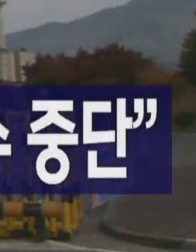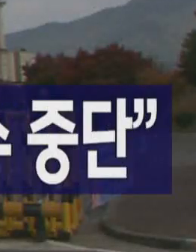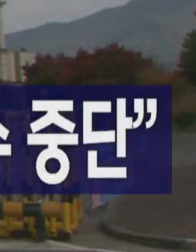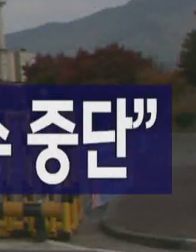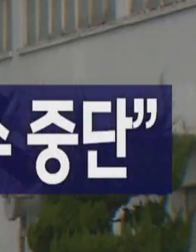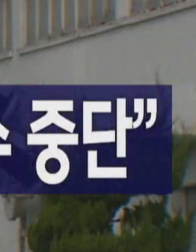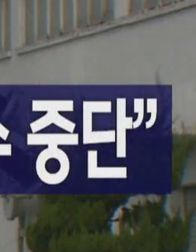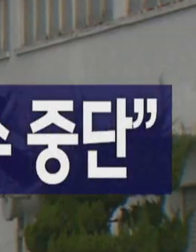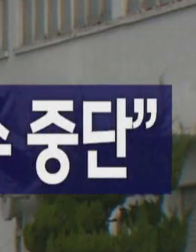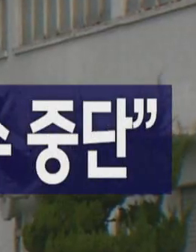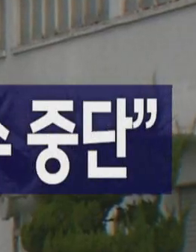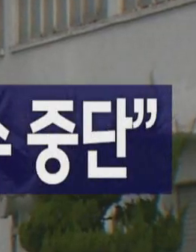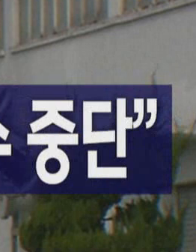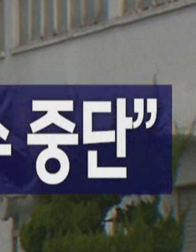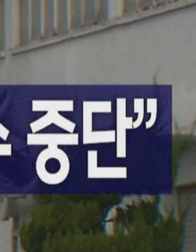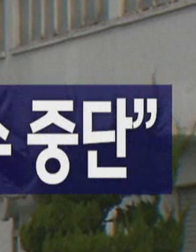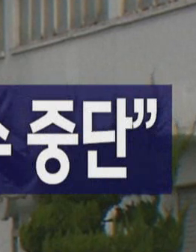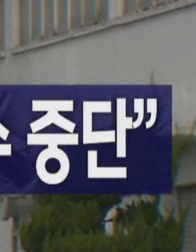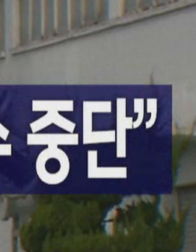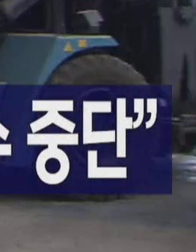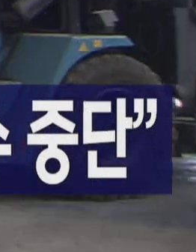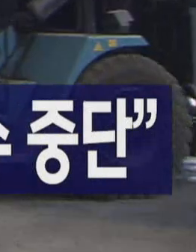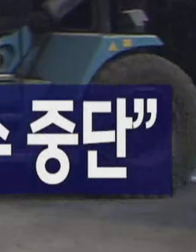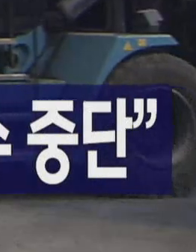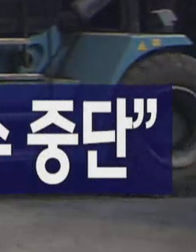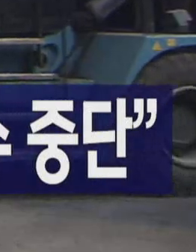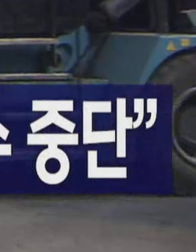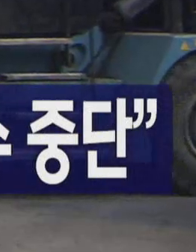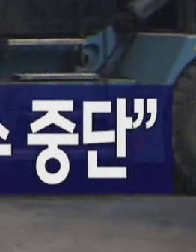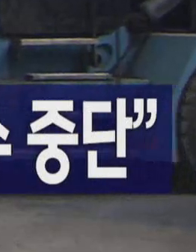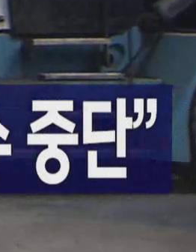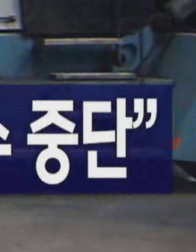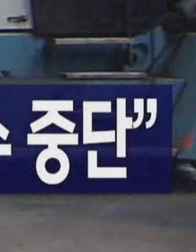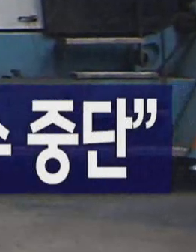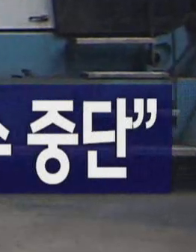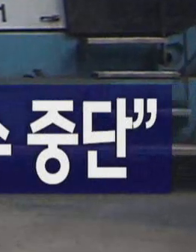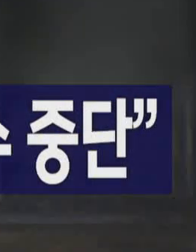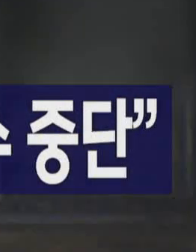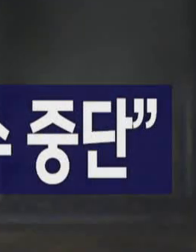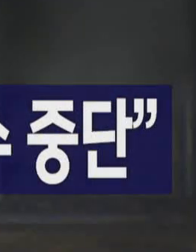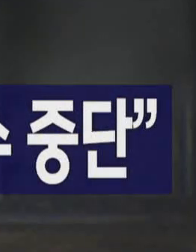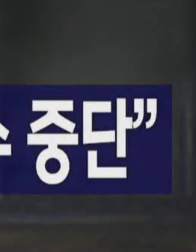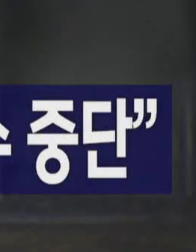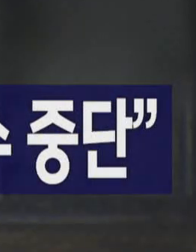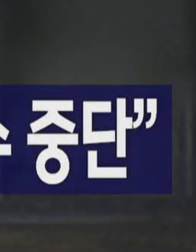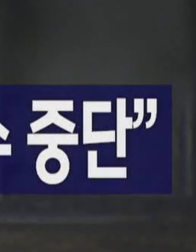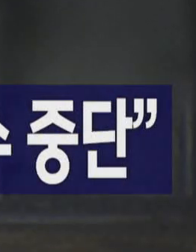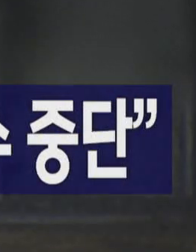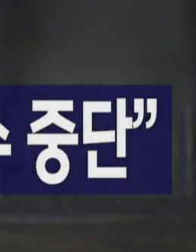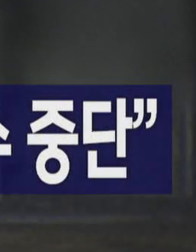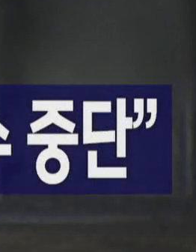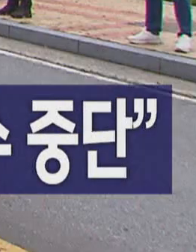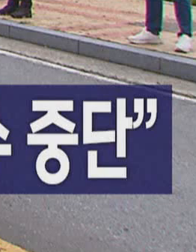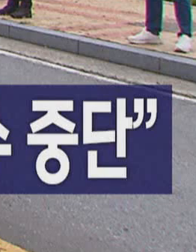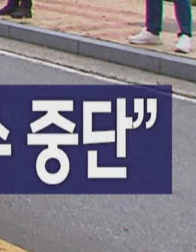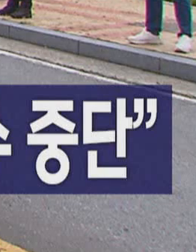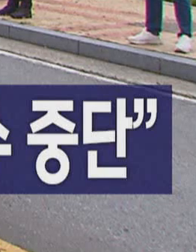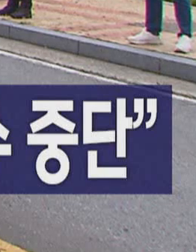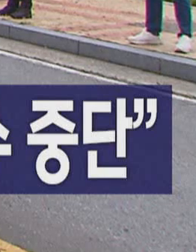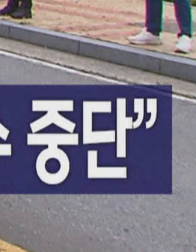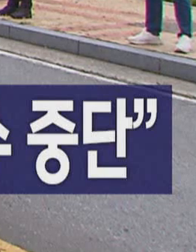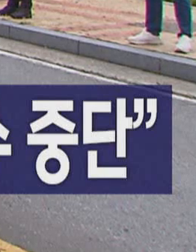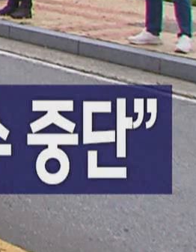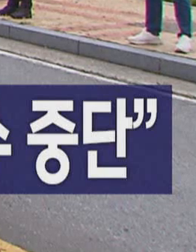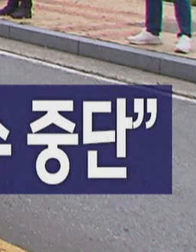현대제철 순천공장의 불법 파견 문제와 관련해 고용노동부가 최근 46억여 원의 과태료를 부과했습니다. 자회사를